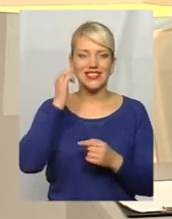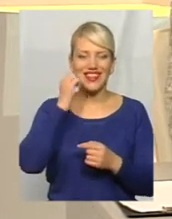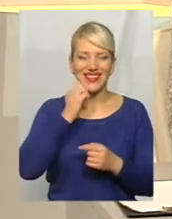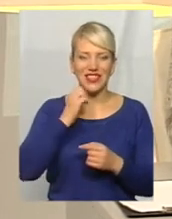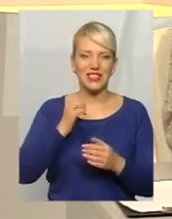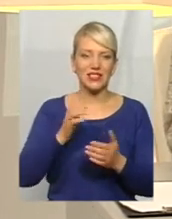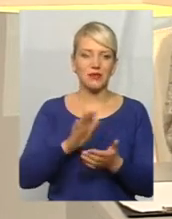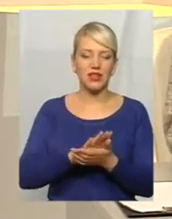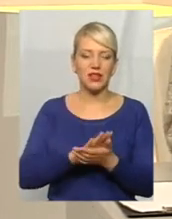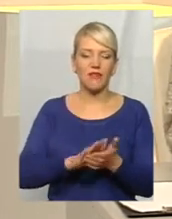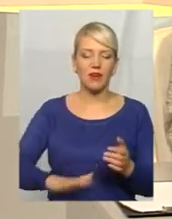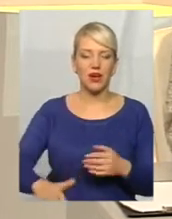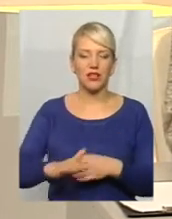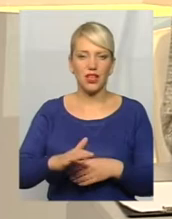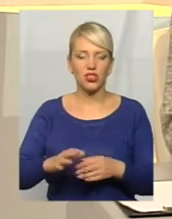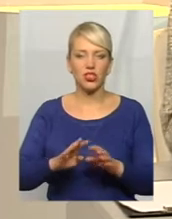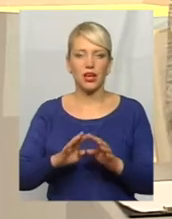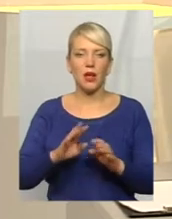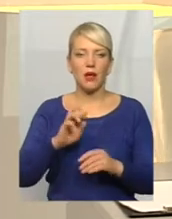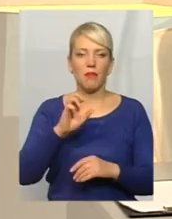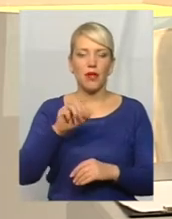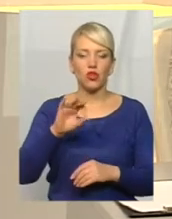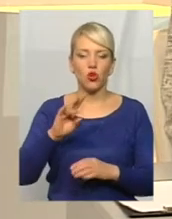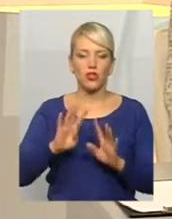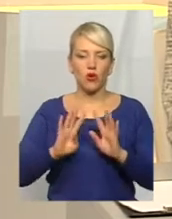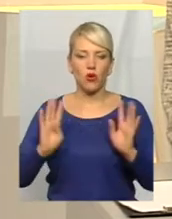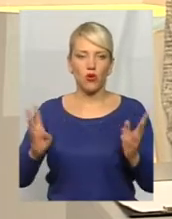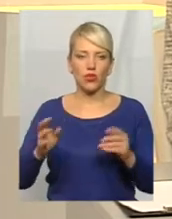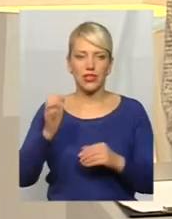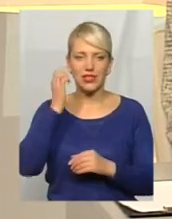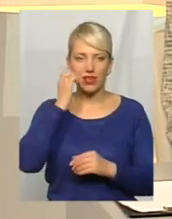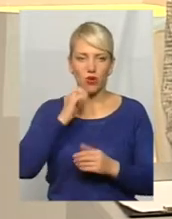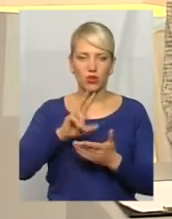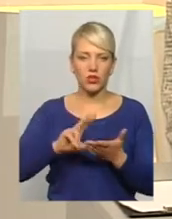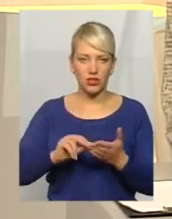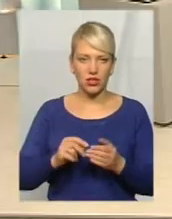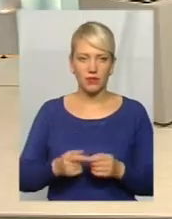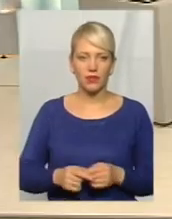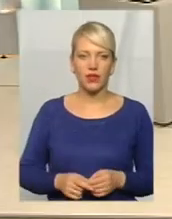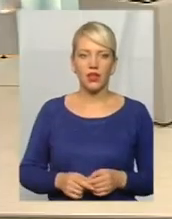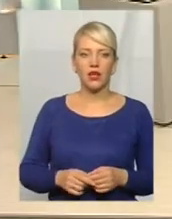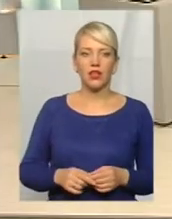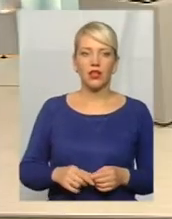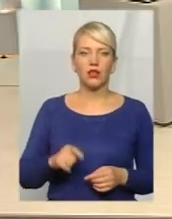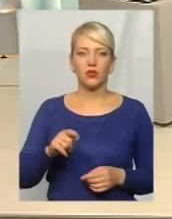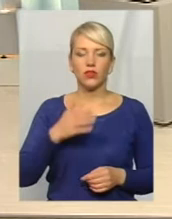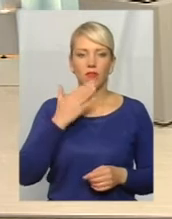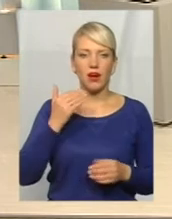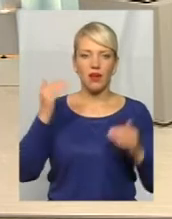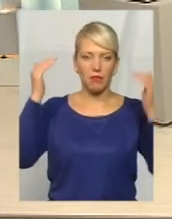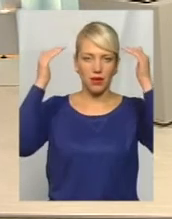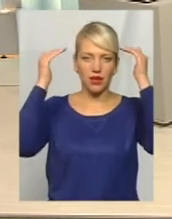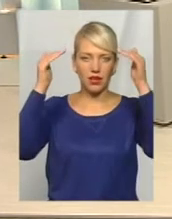сміттєвий майданчик з бетонною огорожею ще старого зразка, так би мовити. Так, тут і перекриття немає,